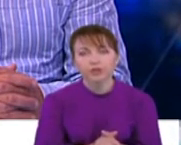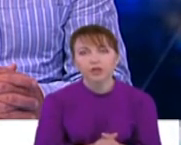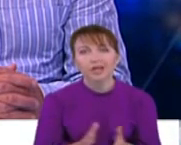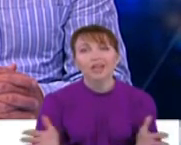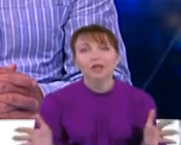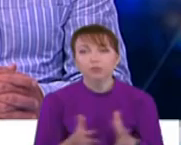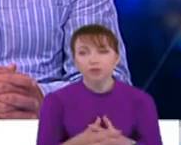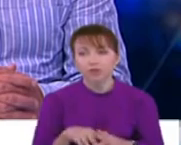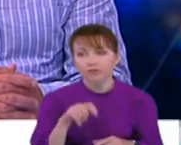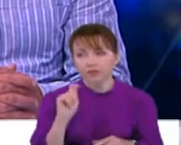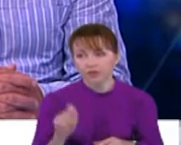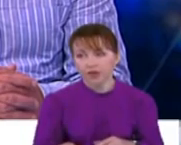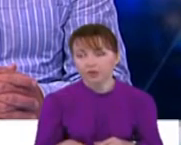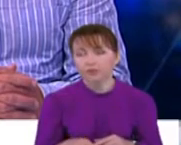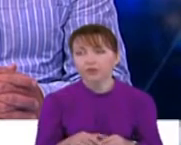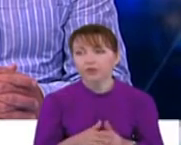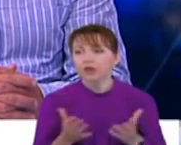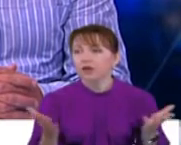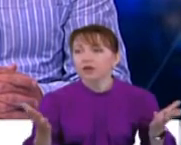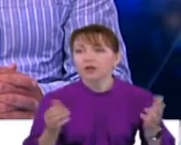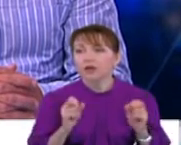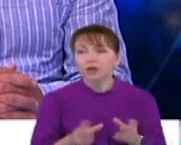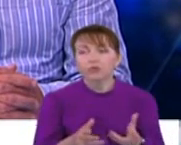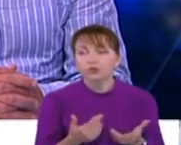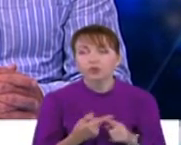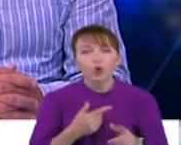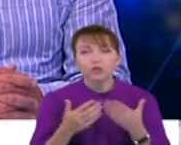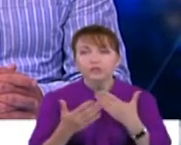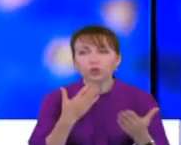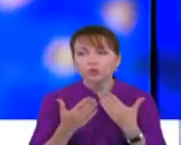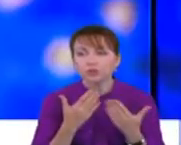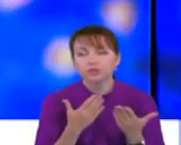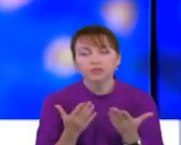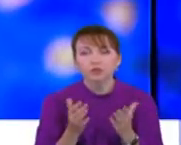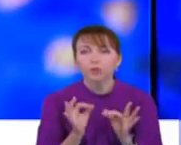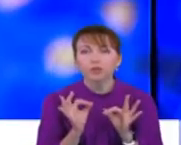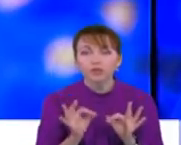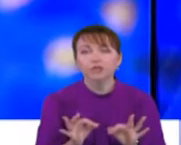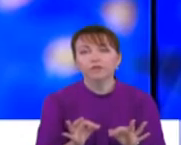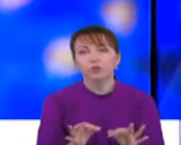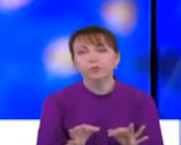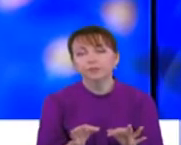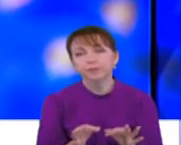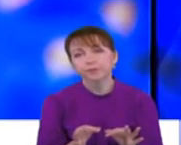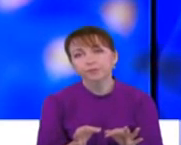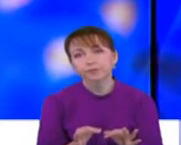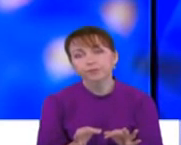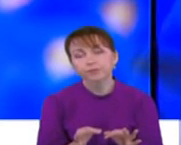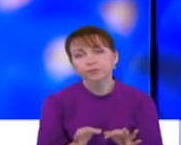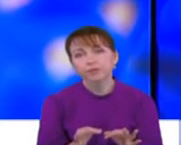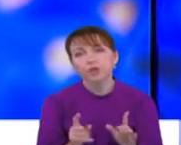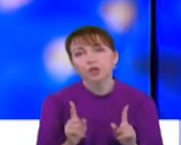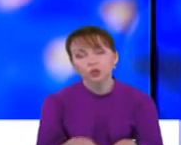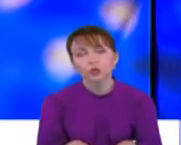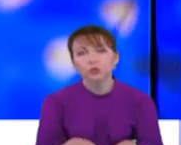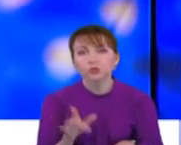гібридна війна, то як до цього би не відносився, це є об'єктивно. І тому за